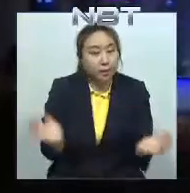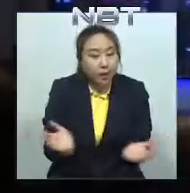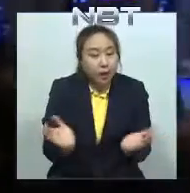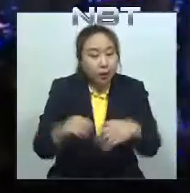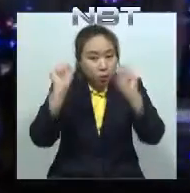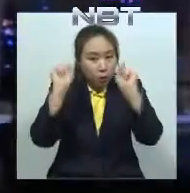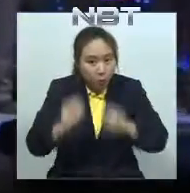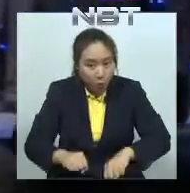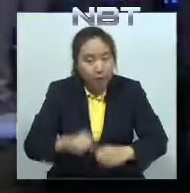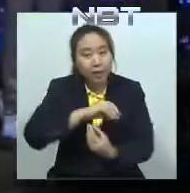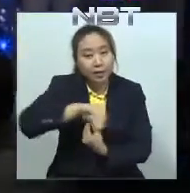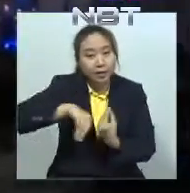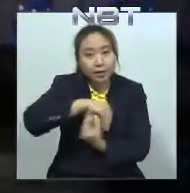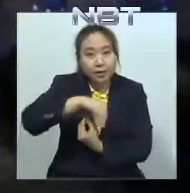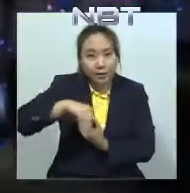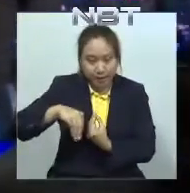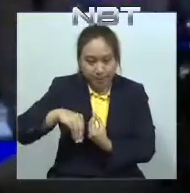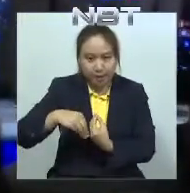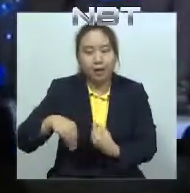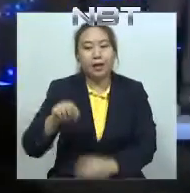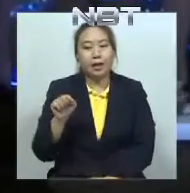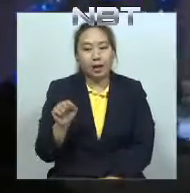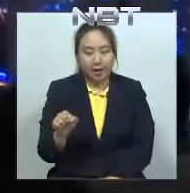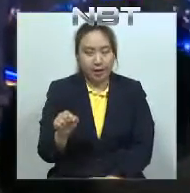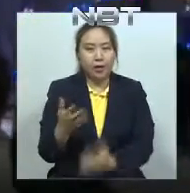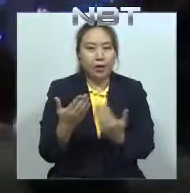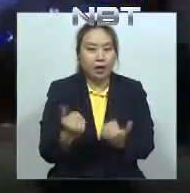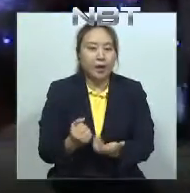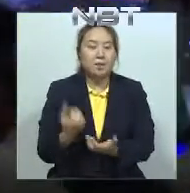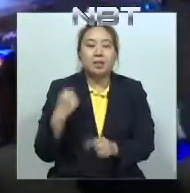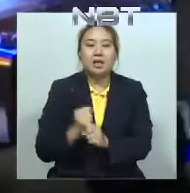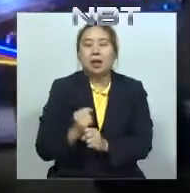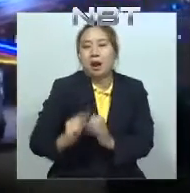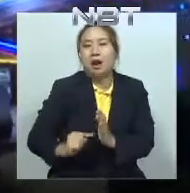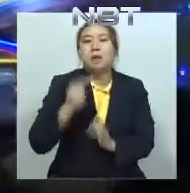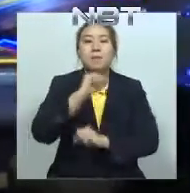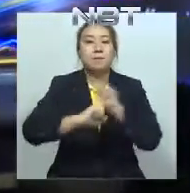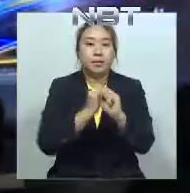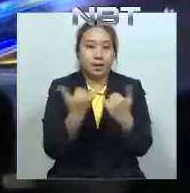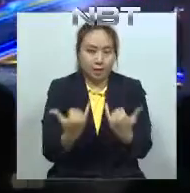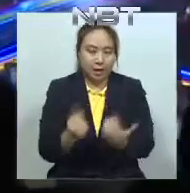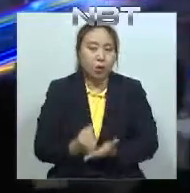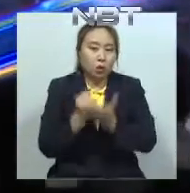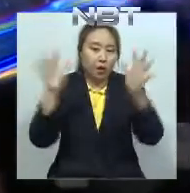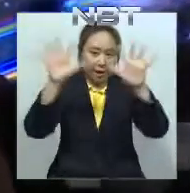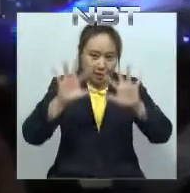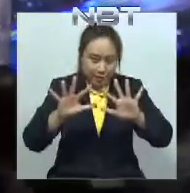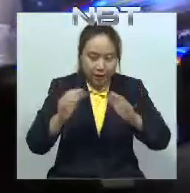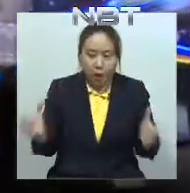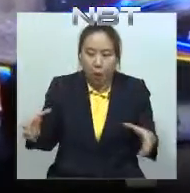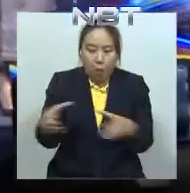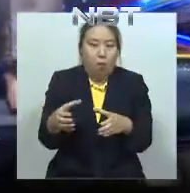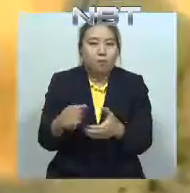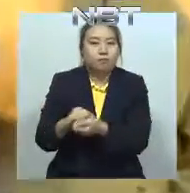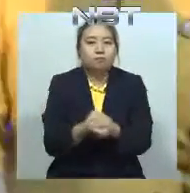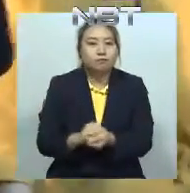ลงหุ้นส่วนทางเศรษฐกิจระดับภูมิภาคหรืออาเซียนสามารถมีผลได้ในปีนี้จะทำให้อาเซียนรวมเป็นเสียงเดียว